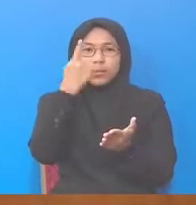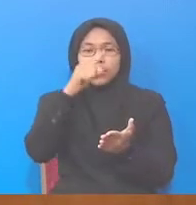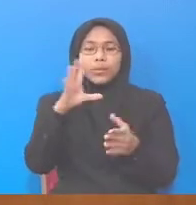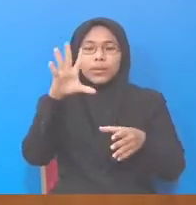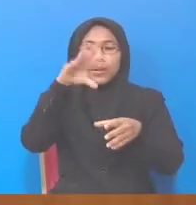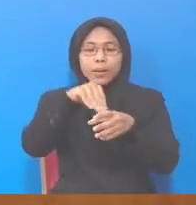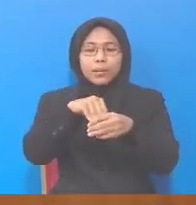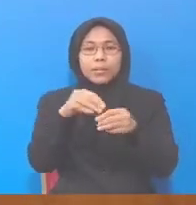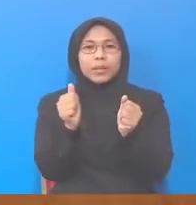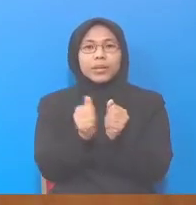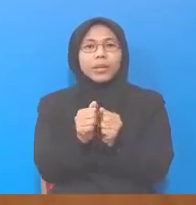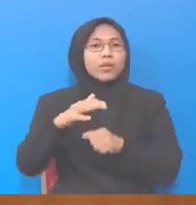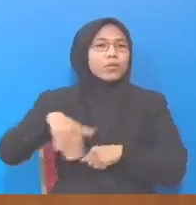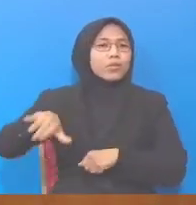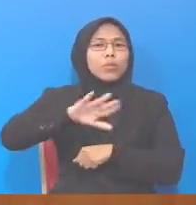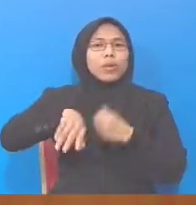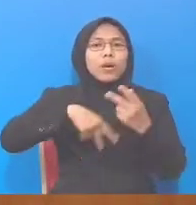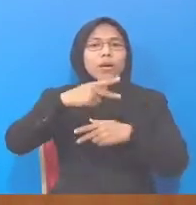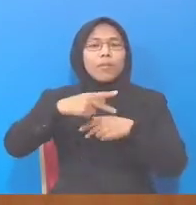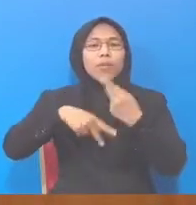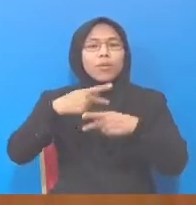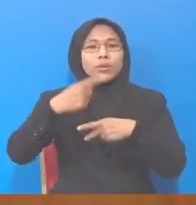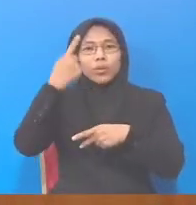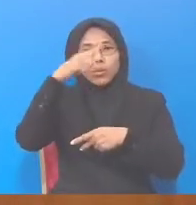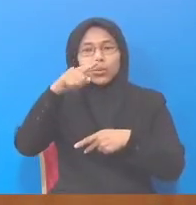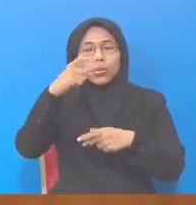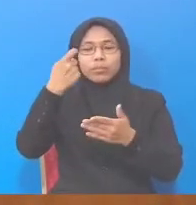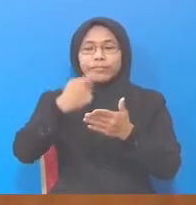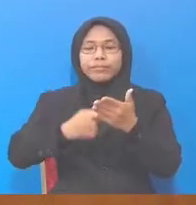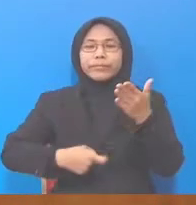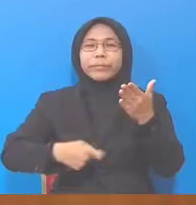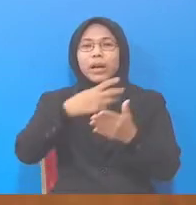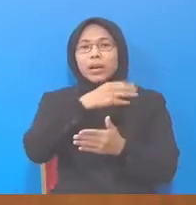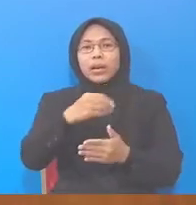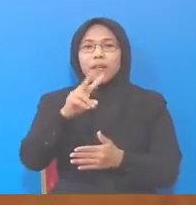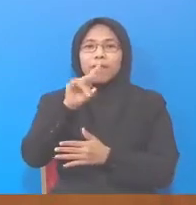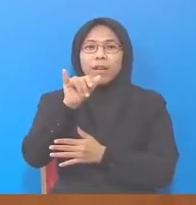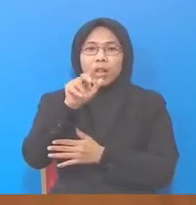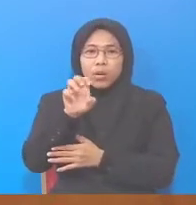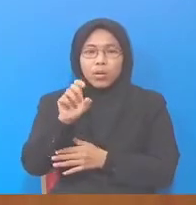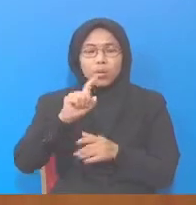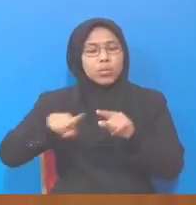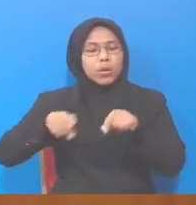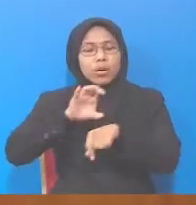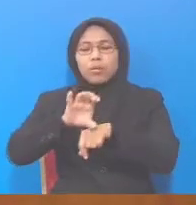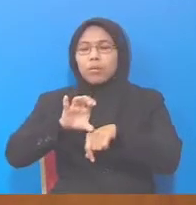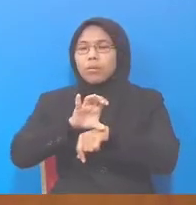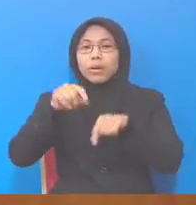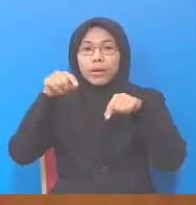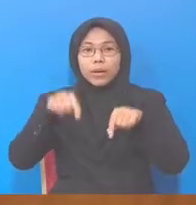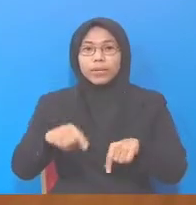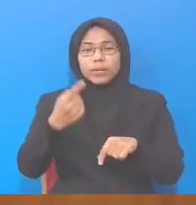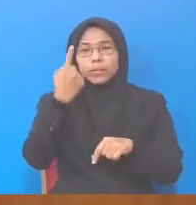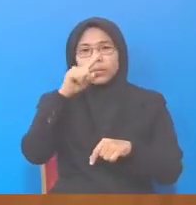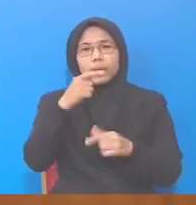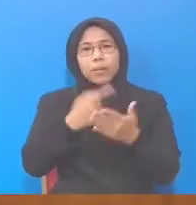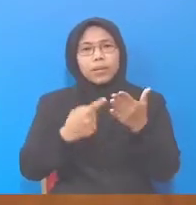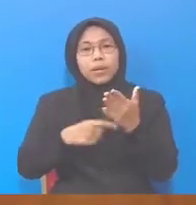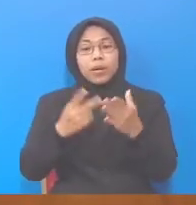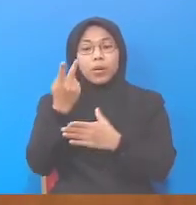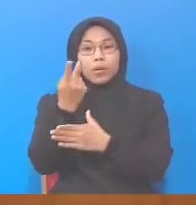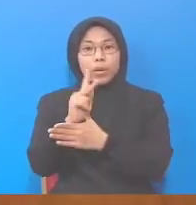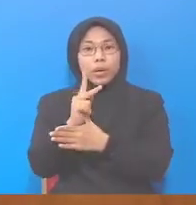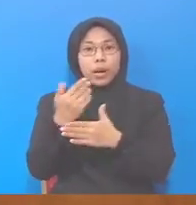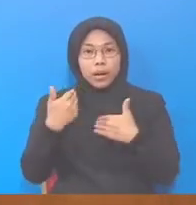terlibat dengan semua proses beliau Ed yang ada di dalam ilusiku kita supaya apabila